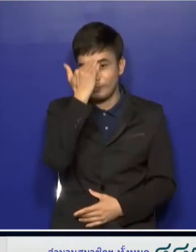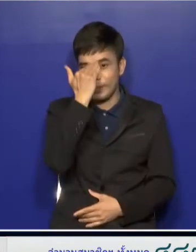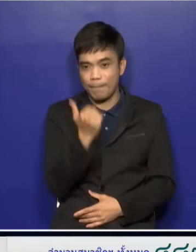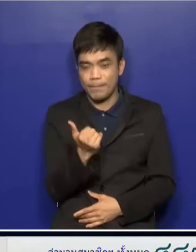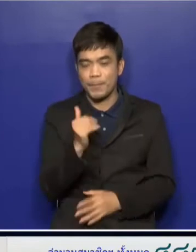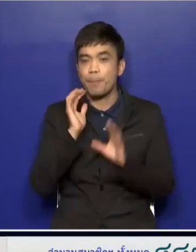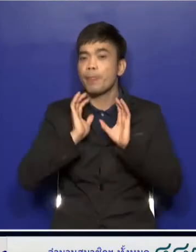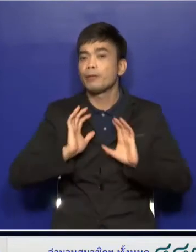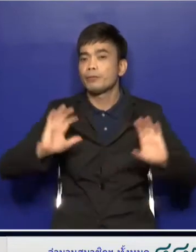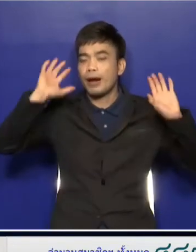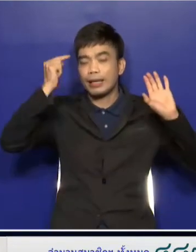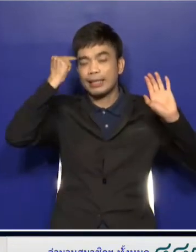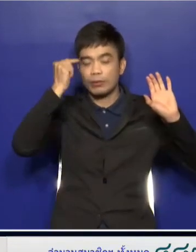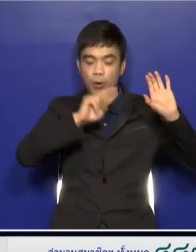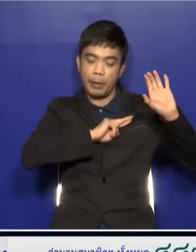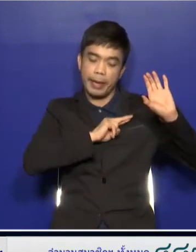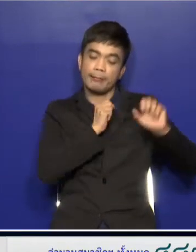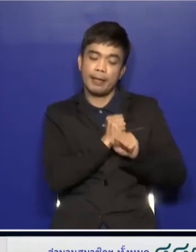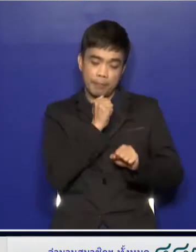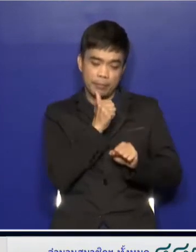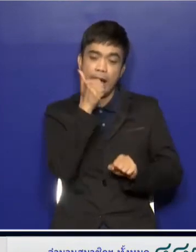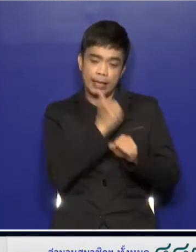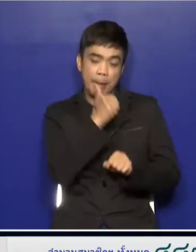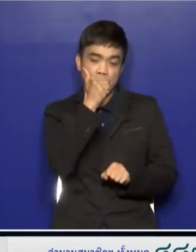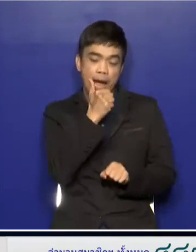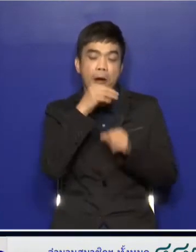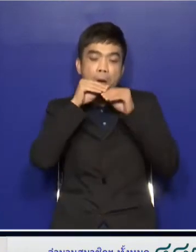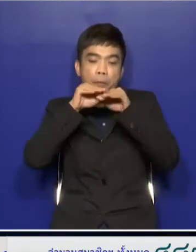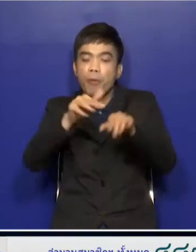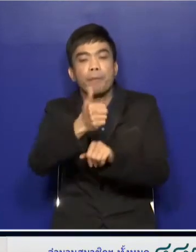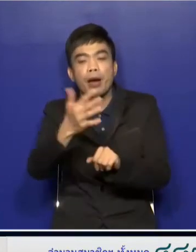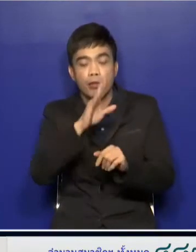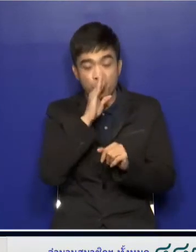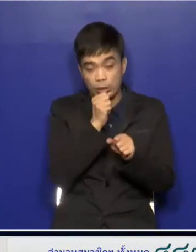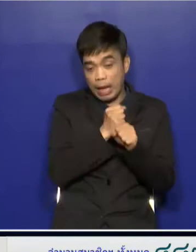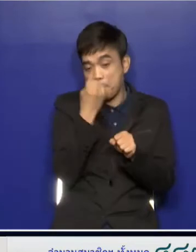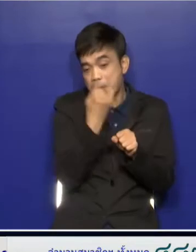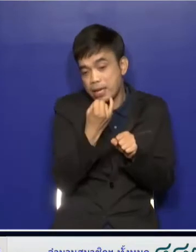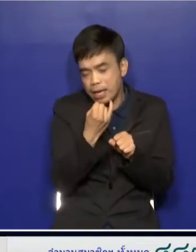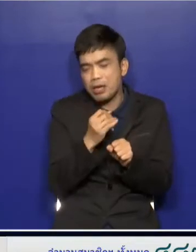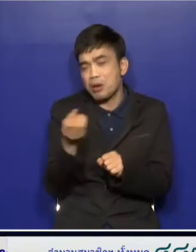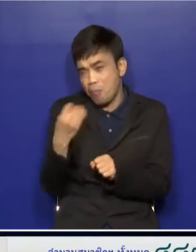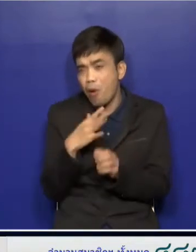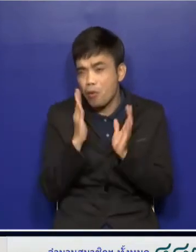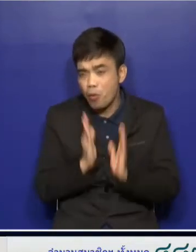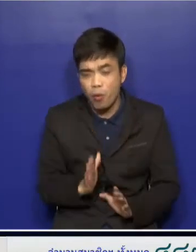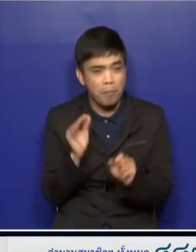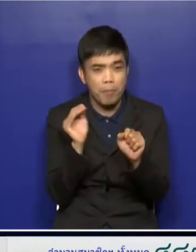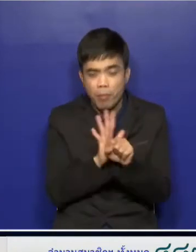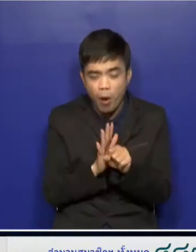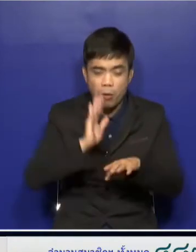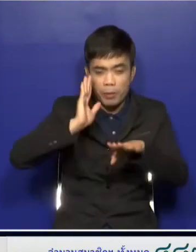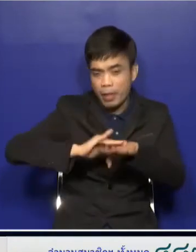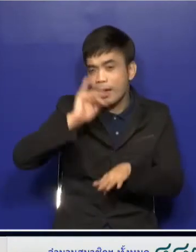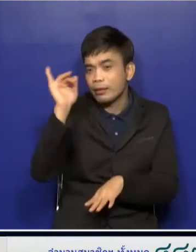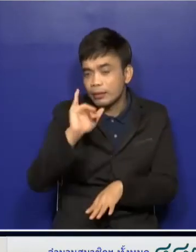วเองเนี่ยทำเองได้ทั้งหมดควรจะต้องทำเองทั้งหมดพอทำได้ไม่ดีก็บอกว่าขาดแคลนบุคลากรขาดความเชี่ยวชาญขาดผู้เ